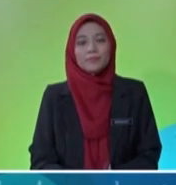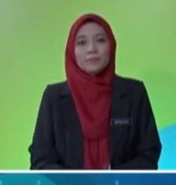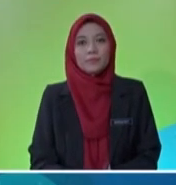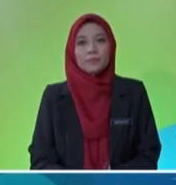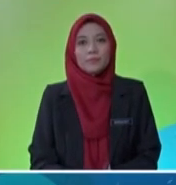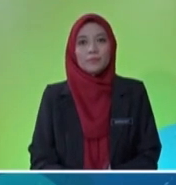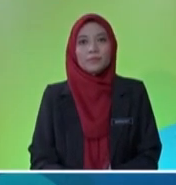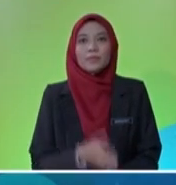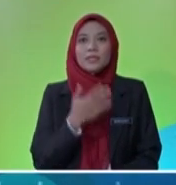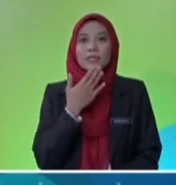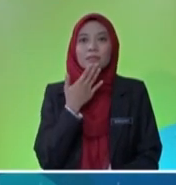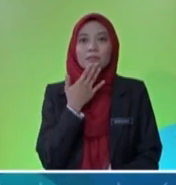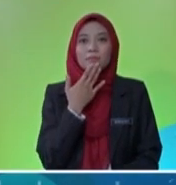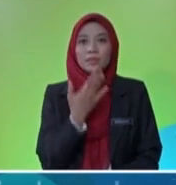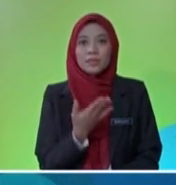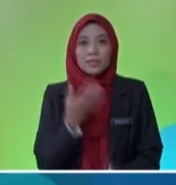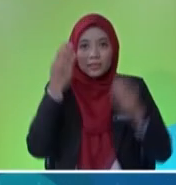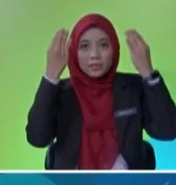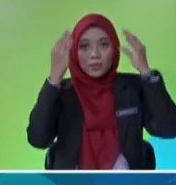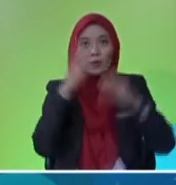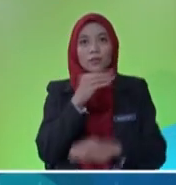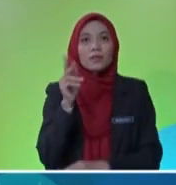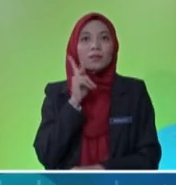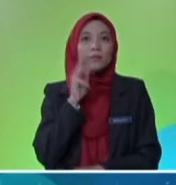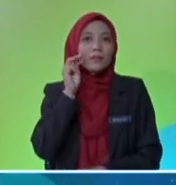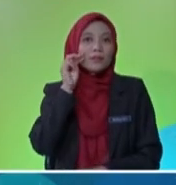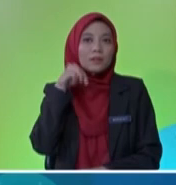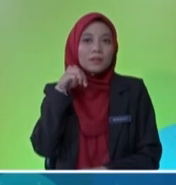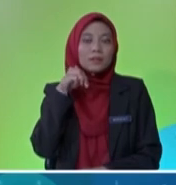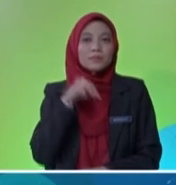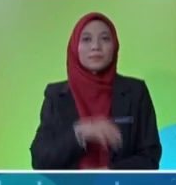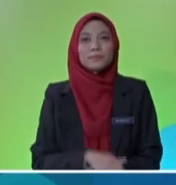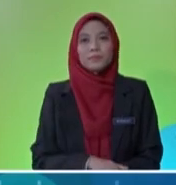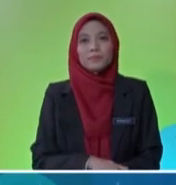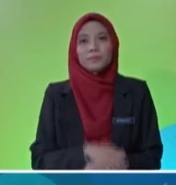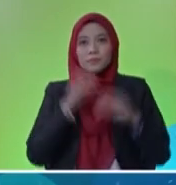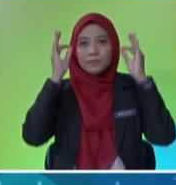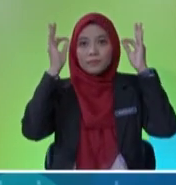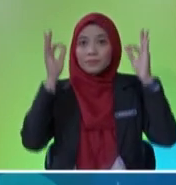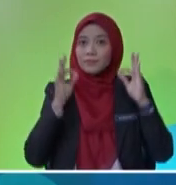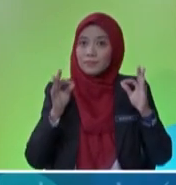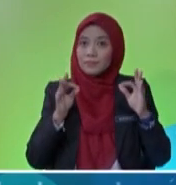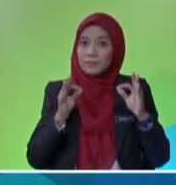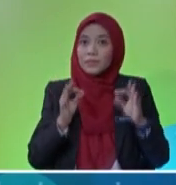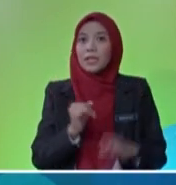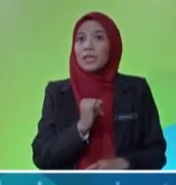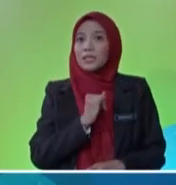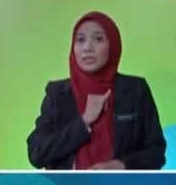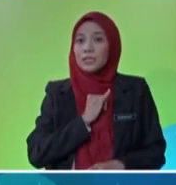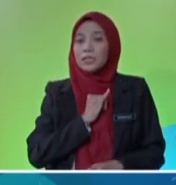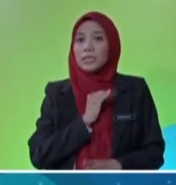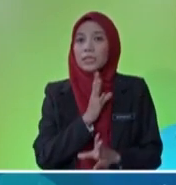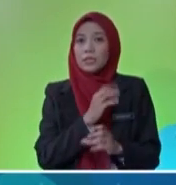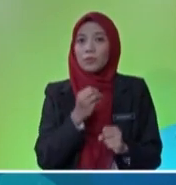Hai Aci bekas DC gue nggak Mira am kesimpulannya saya dapat benar kayak rumus